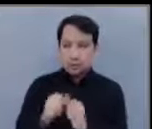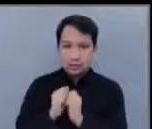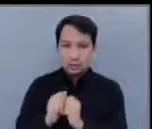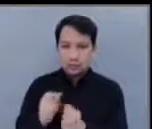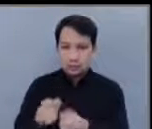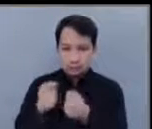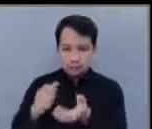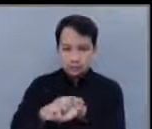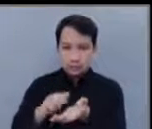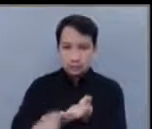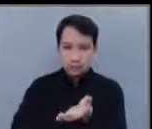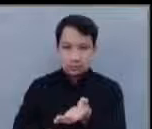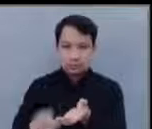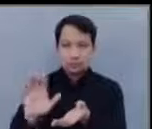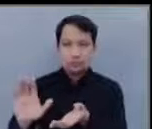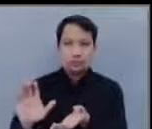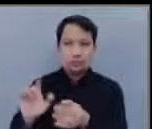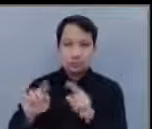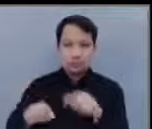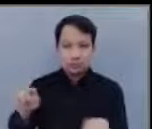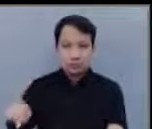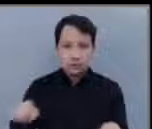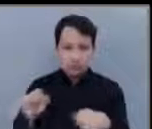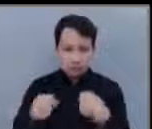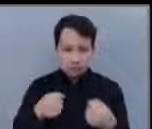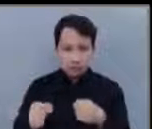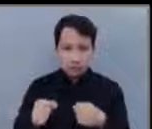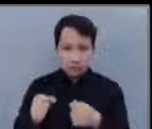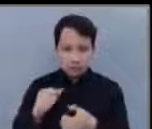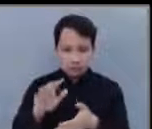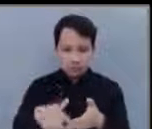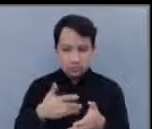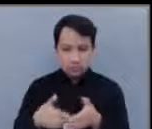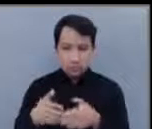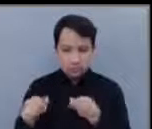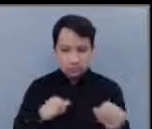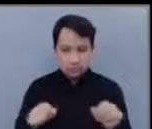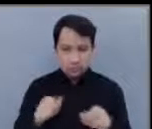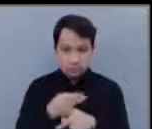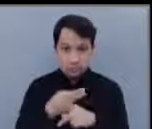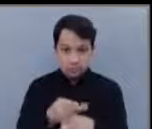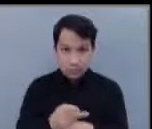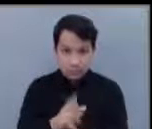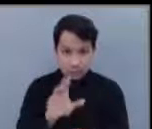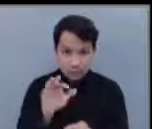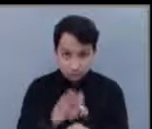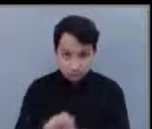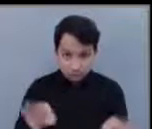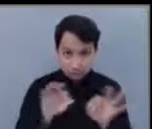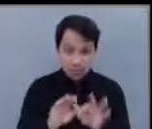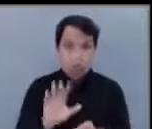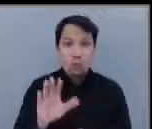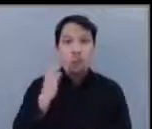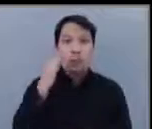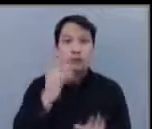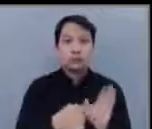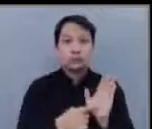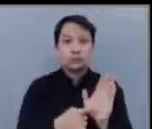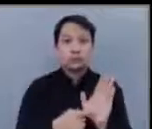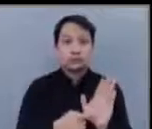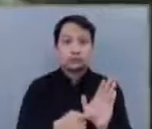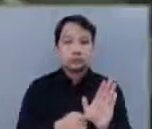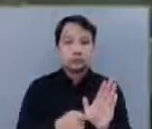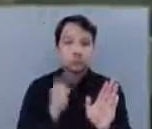pang perks sa iba't ibang sports activities at mga produkto. At ang kailangan lamang, ipresenta ang inyong government